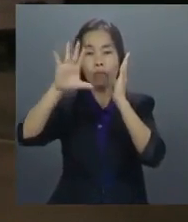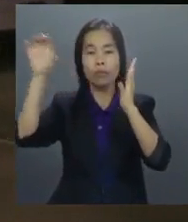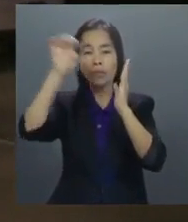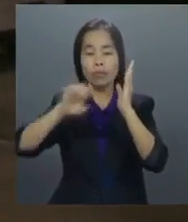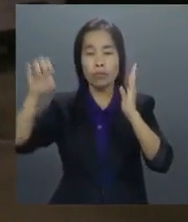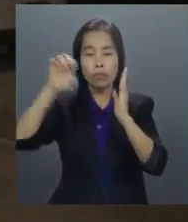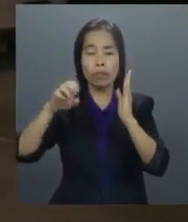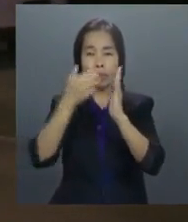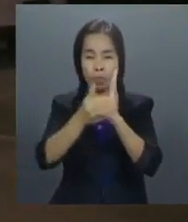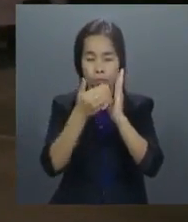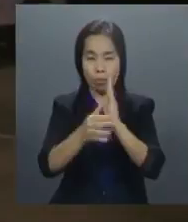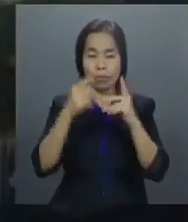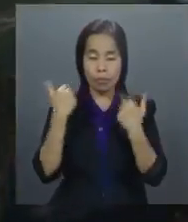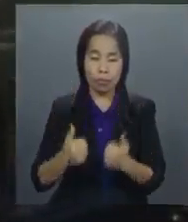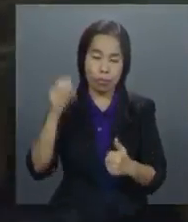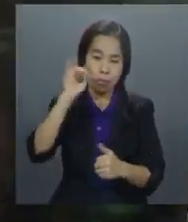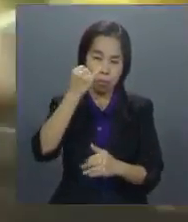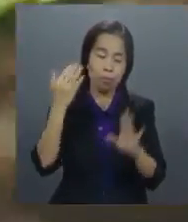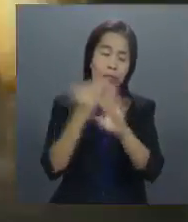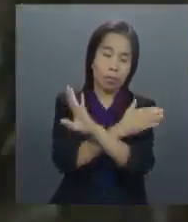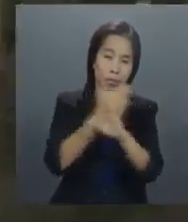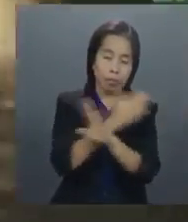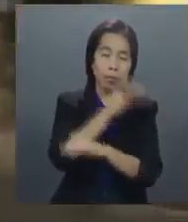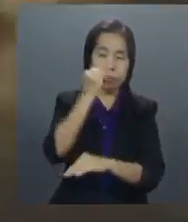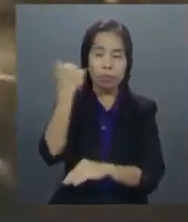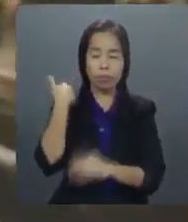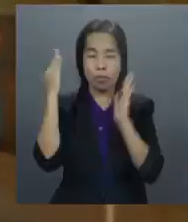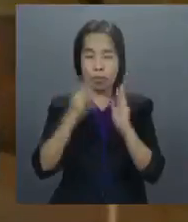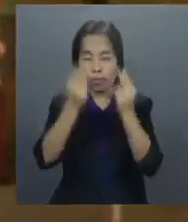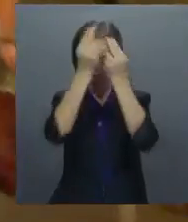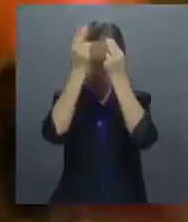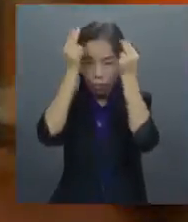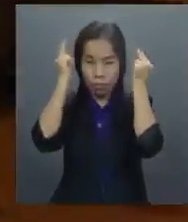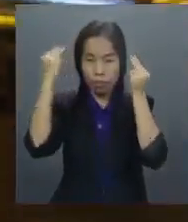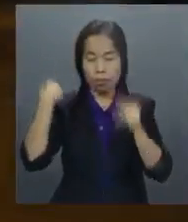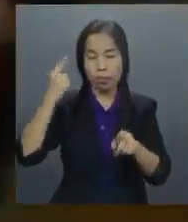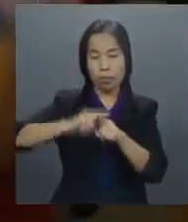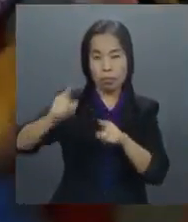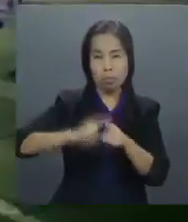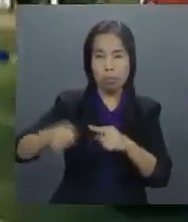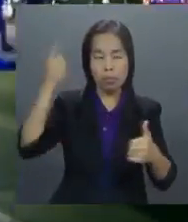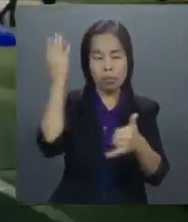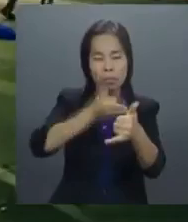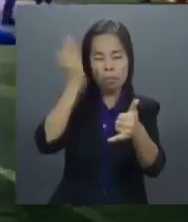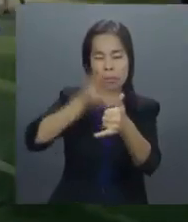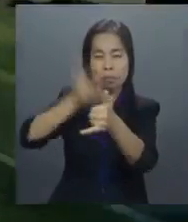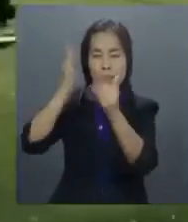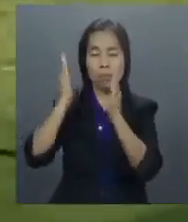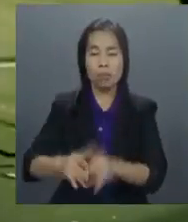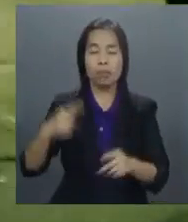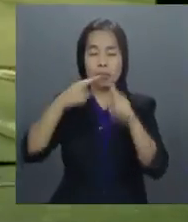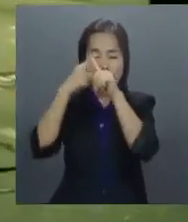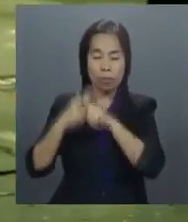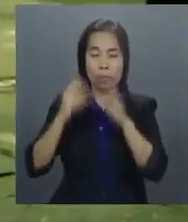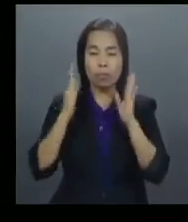านี้เมื่อวันจันทร์ที่ผ่านมามีผู้อพยพชาวอัฟกานิสถานใช้มีดและขวานทำร้ายคนได้รับบาดเจ็บ5คนบนขบวน